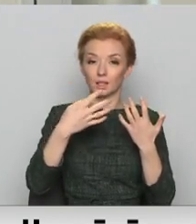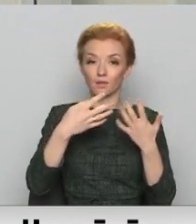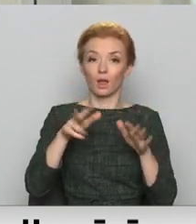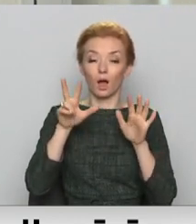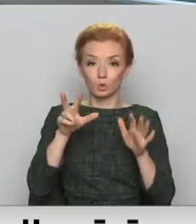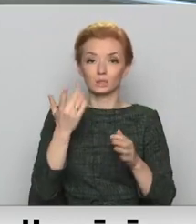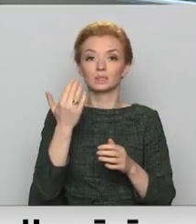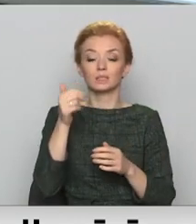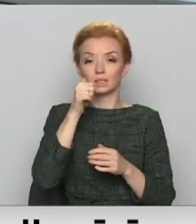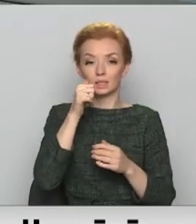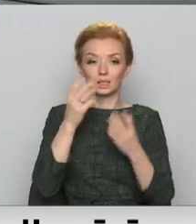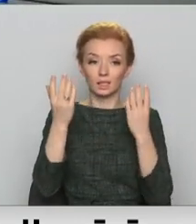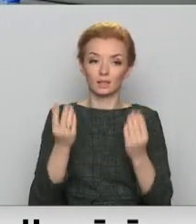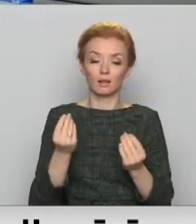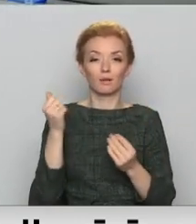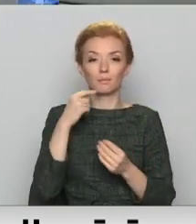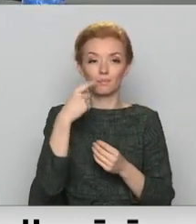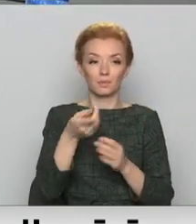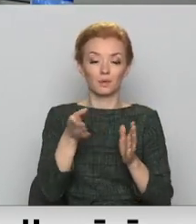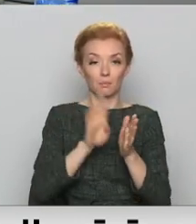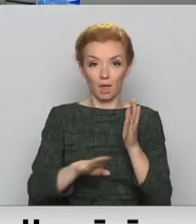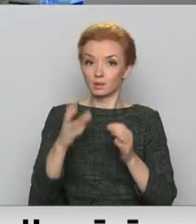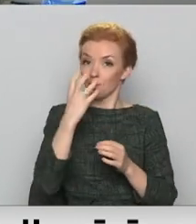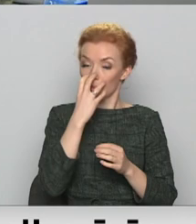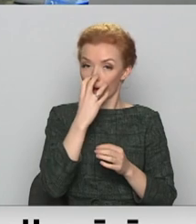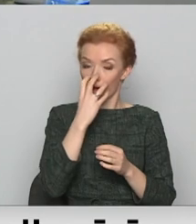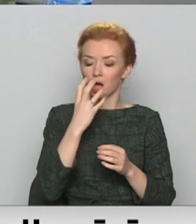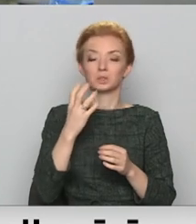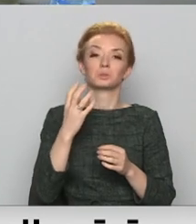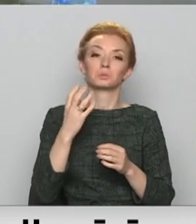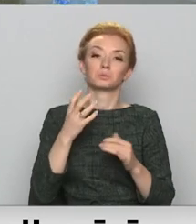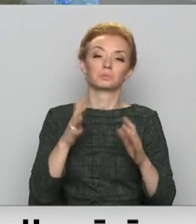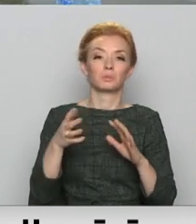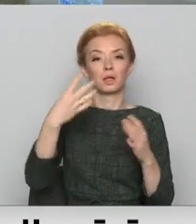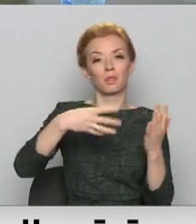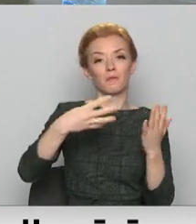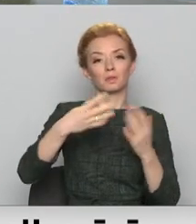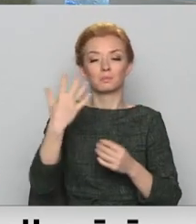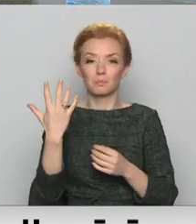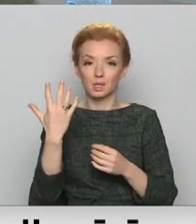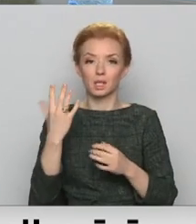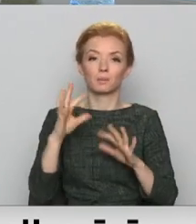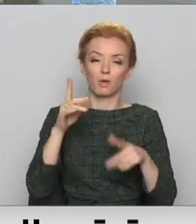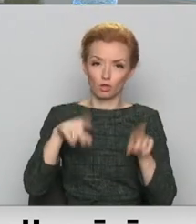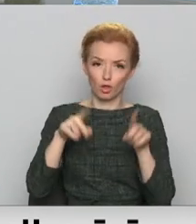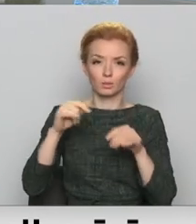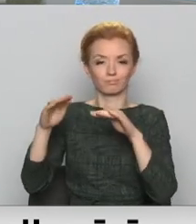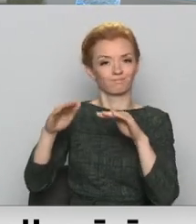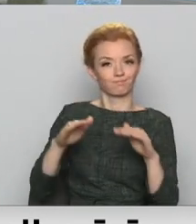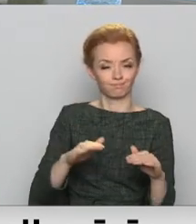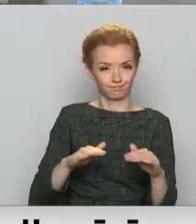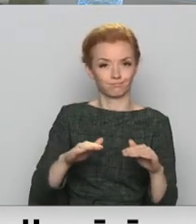jums ir ikdienā bez tās skābekļa? No, bez tās maskas man parasti ir 95, bet reizēm nokrītās zem